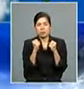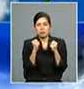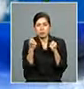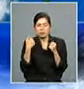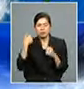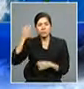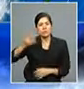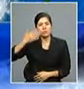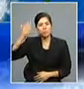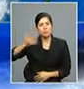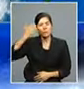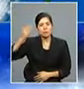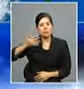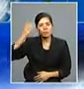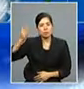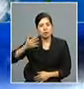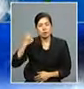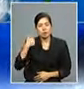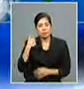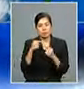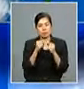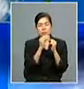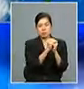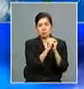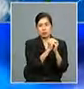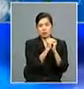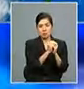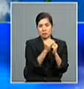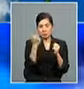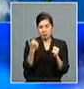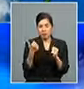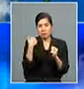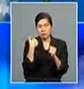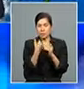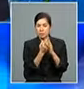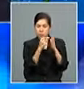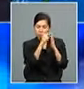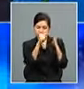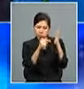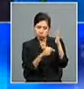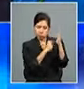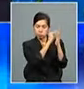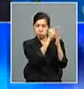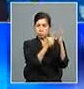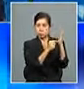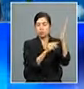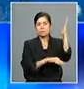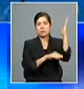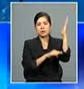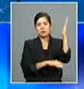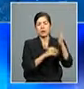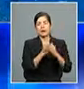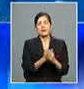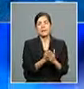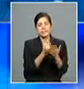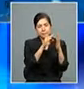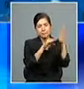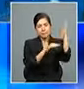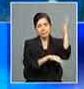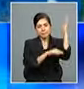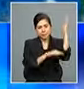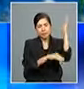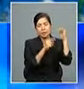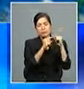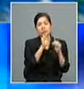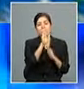ากาศเย็นกำลังค่อนข้างแรงจากจีนได้พุ่งลงไปลึกถึงชายขอบชายแดนของภาคใต้ตอนล่างและตอนบนสุดของประเทศมาเล